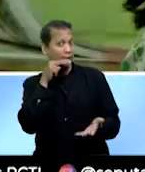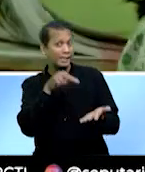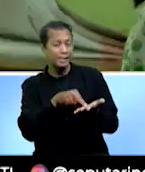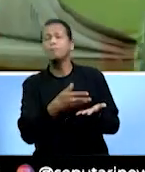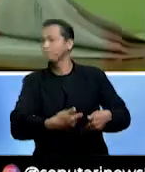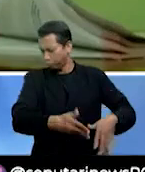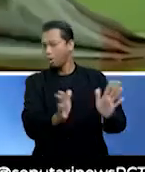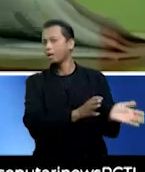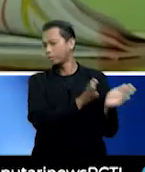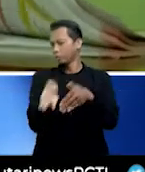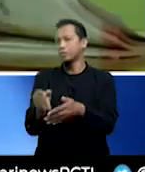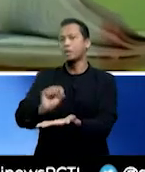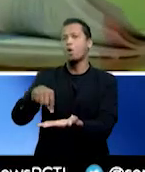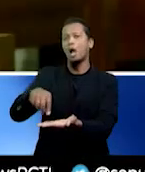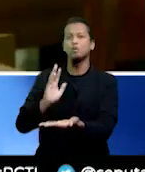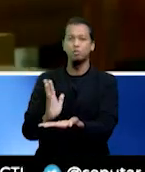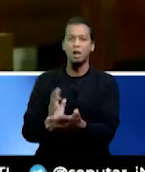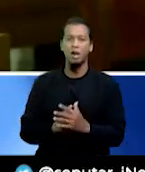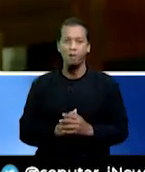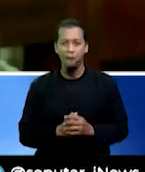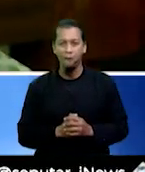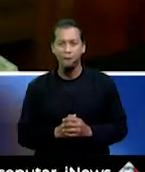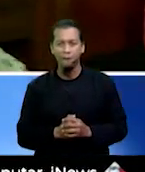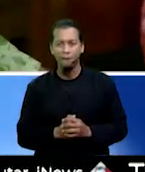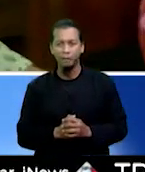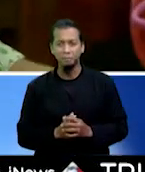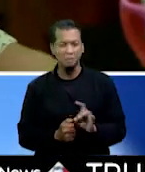tatap muka dan langsung datang ke sekolah, sedangkan ini sisanya